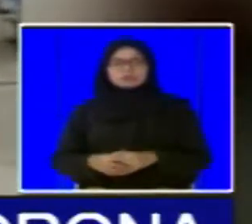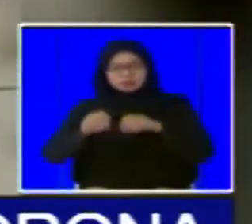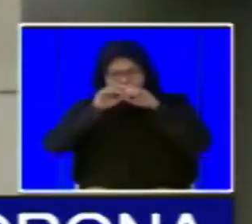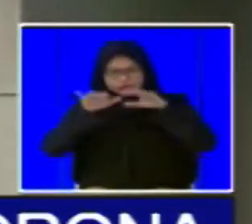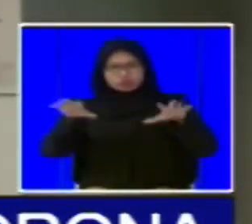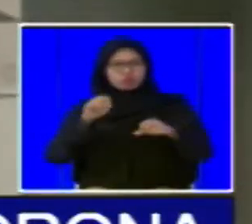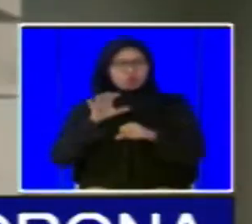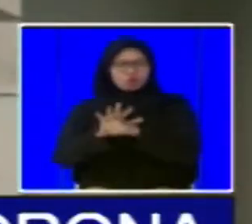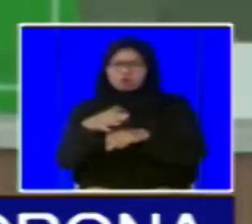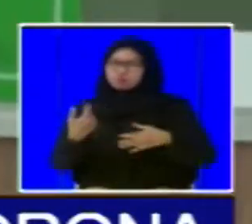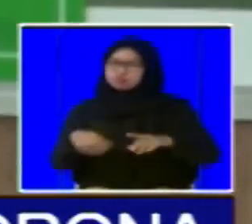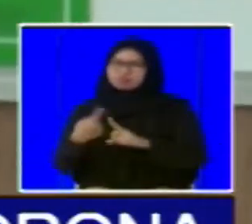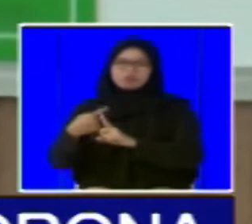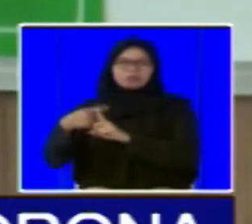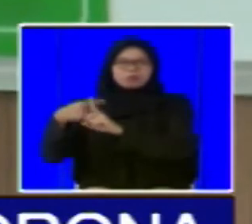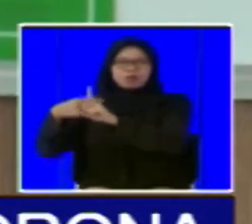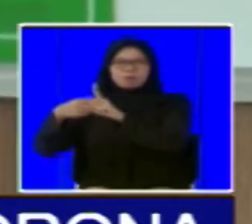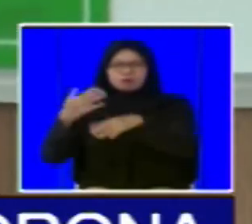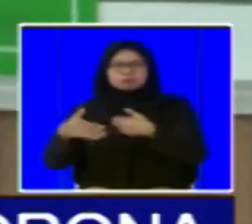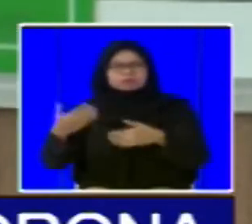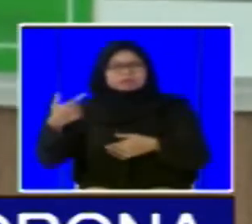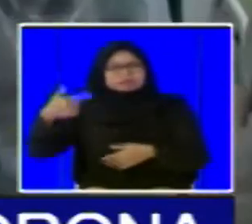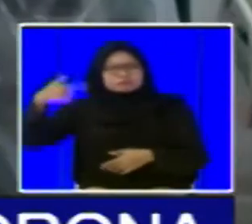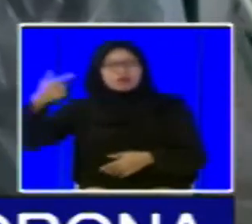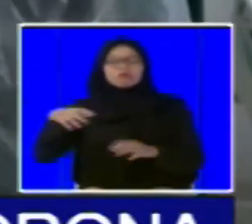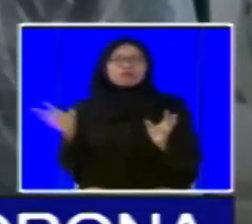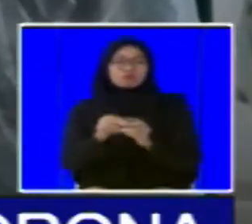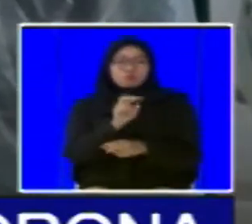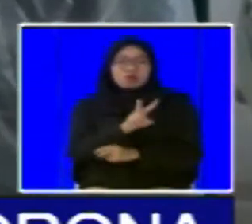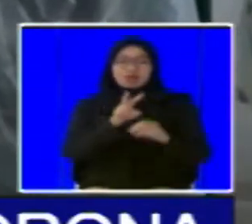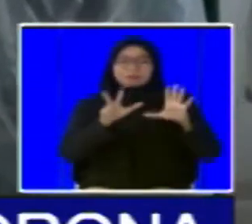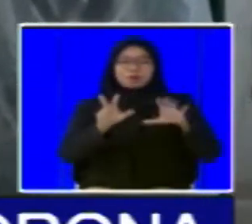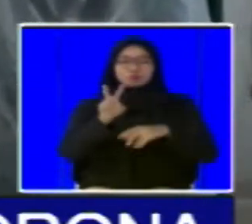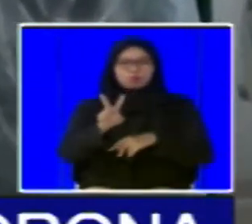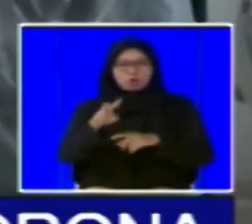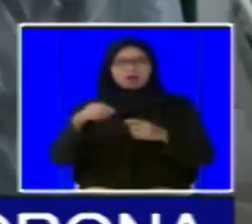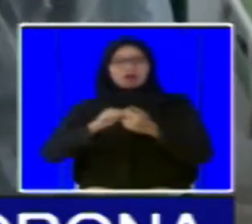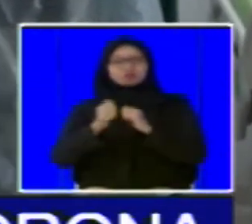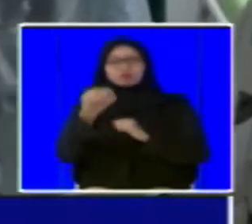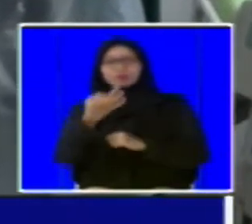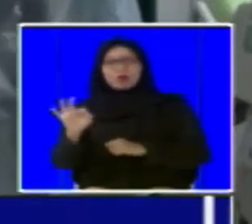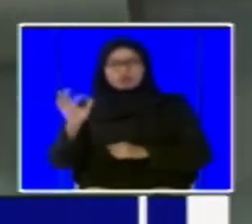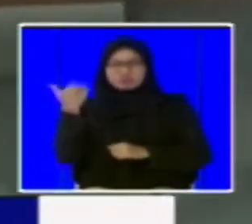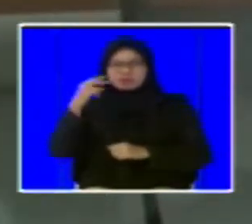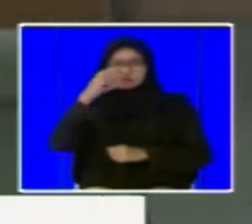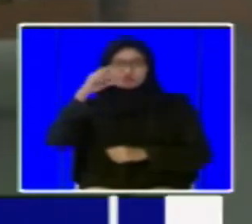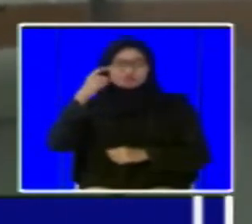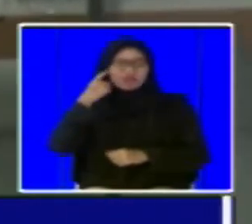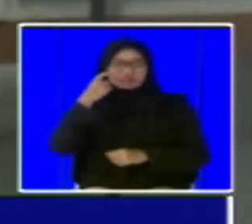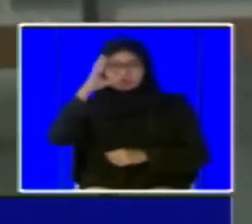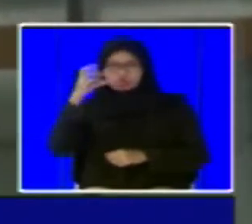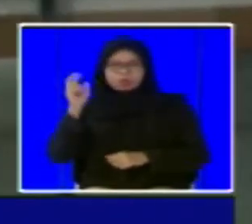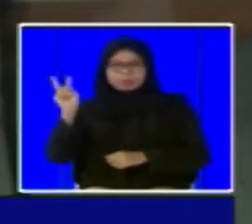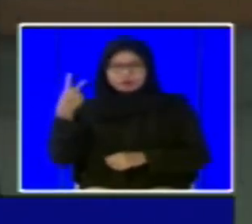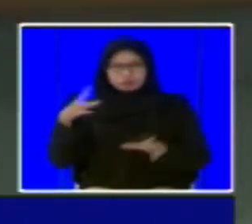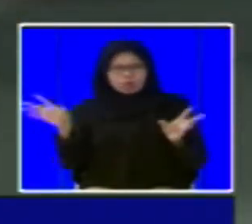Peningkatan penyebaran virus corona di Indonesia terus terjadi. 282 kasus baru tercatat per Selasa sore, sehingga